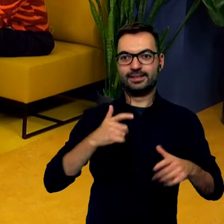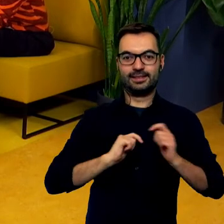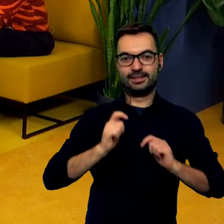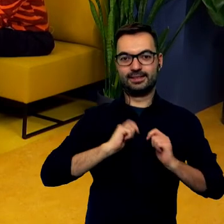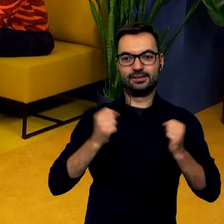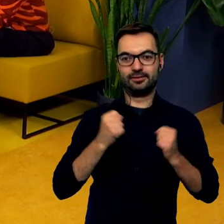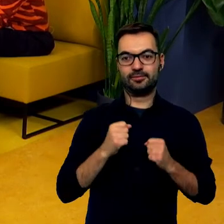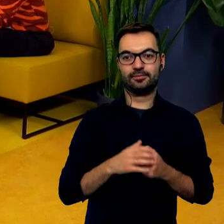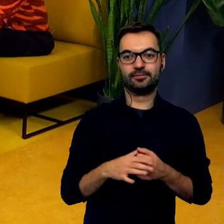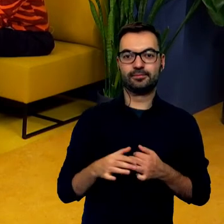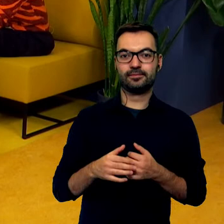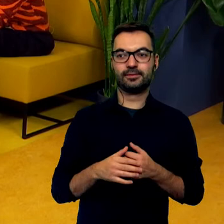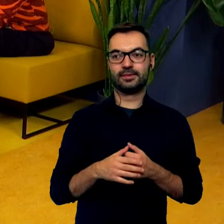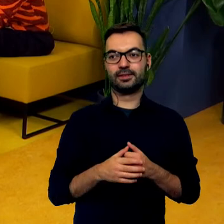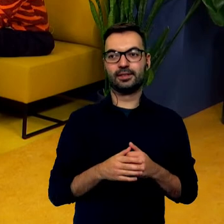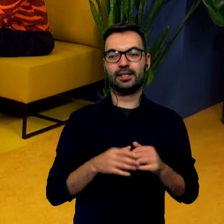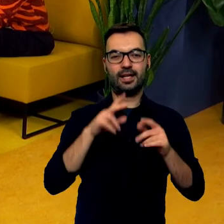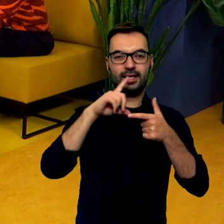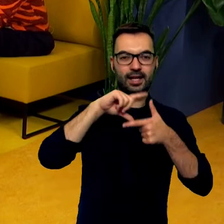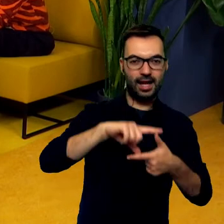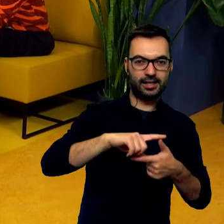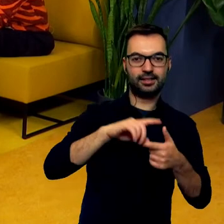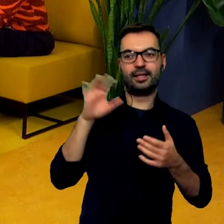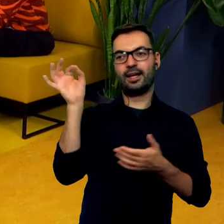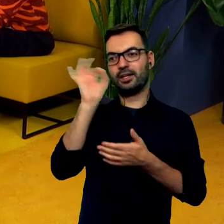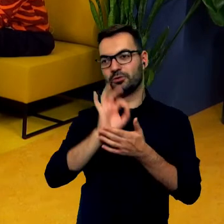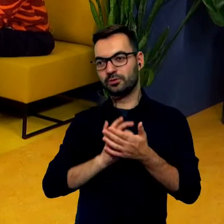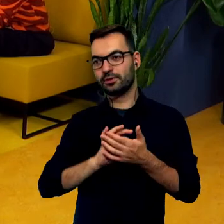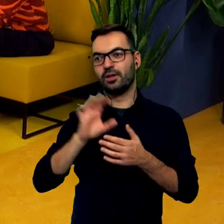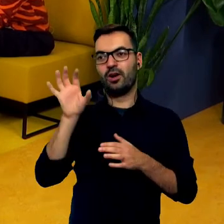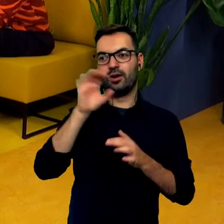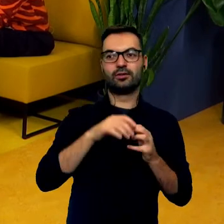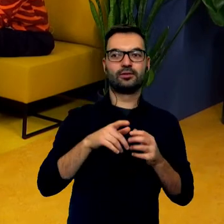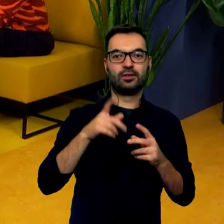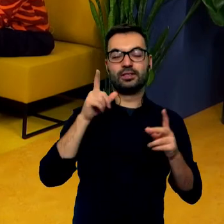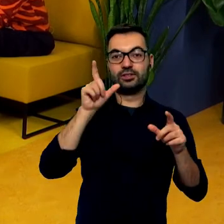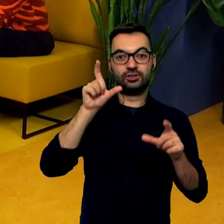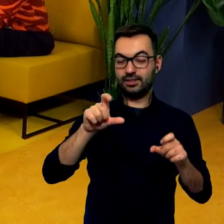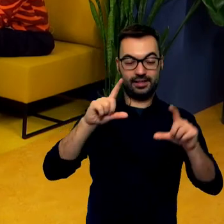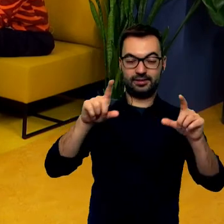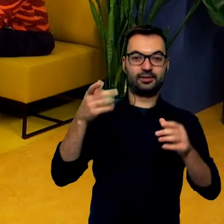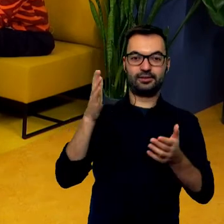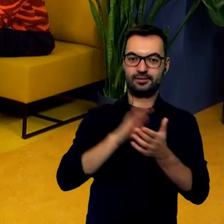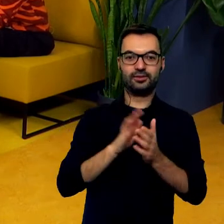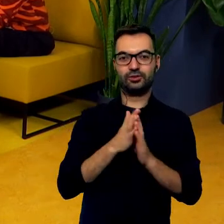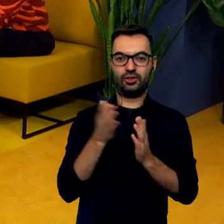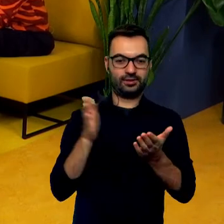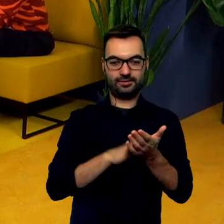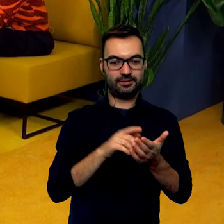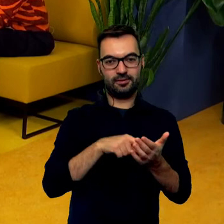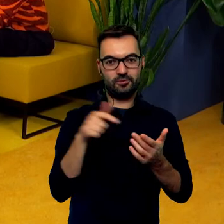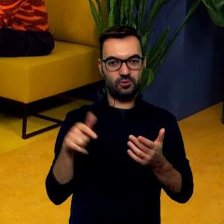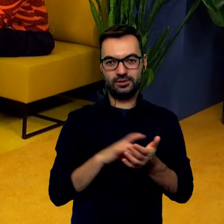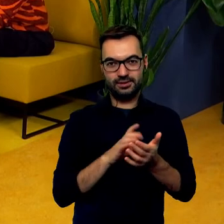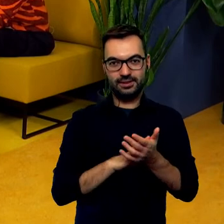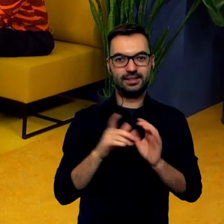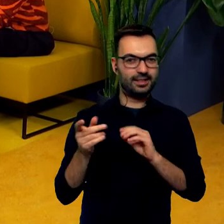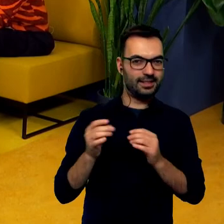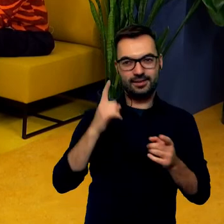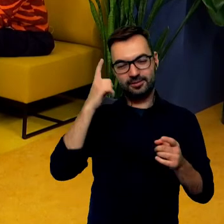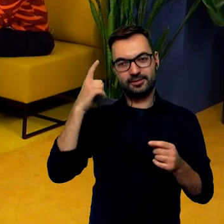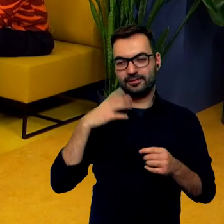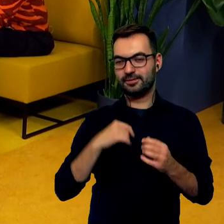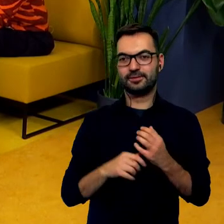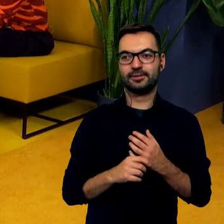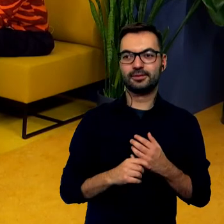podkręcony, że kadrowania, storyboardy, jak coś oglądam, stop, super. Zdjęcie do książki, trzeba, żeby to wszystko było...